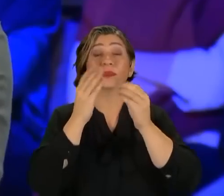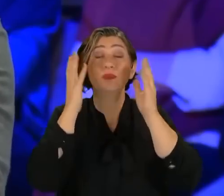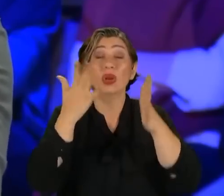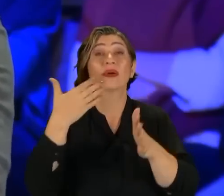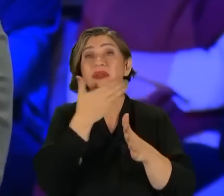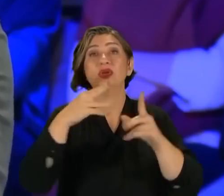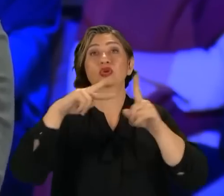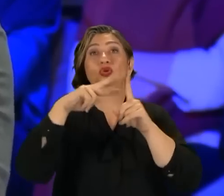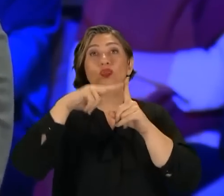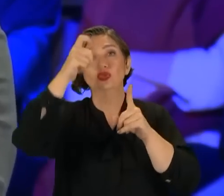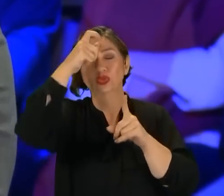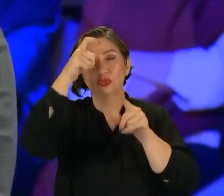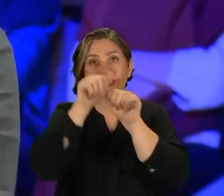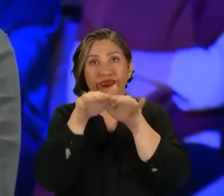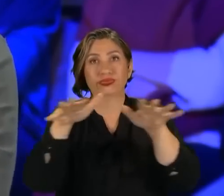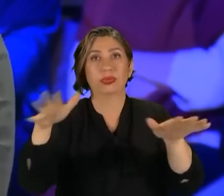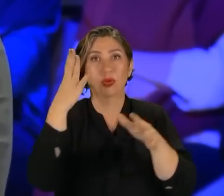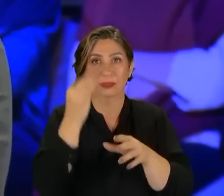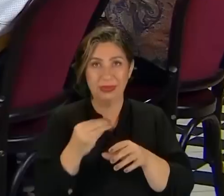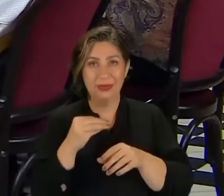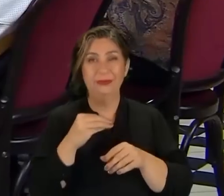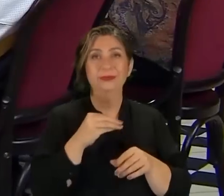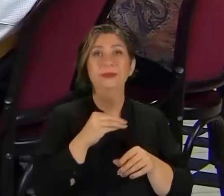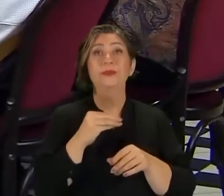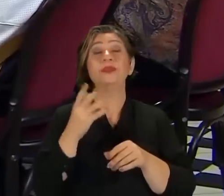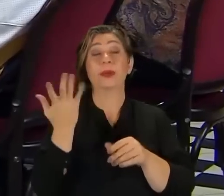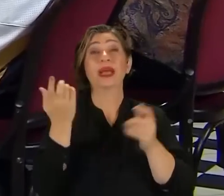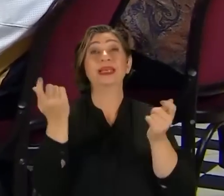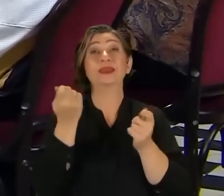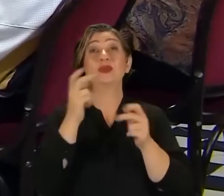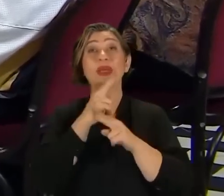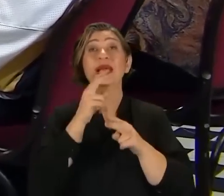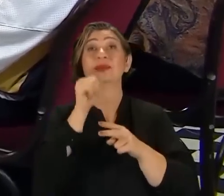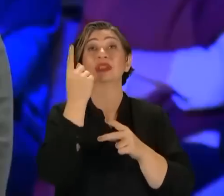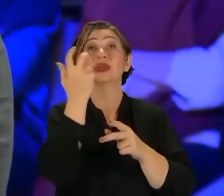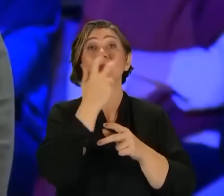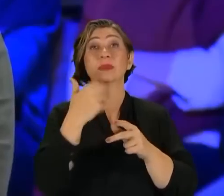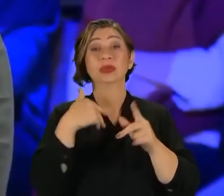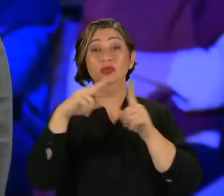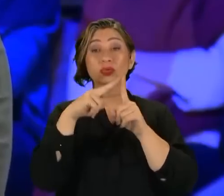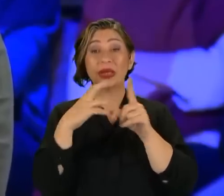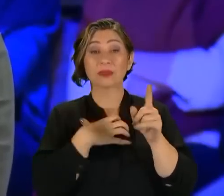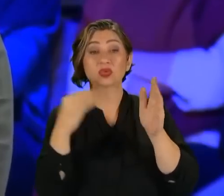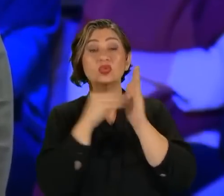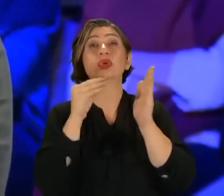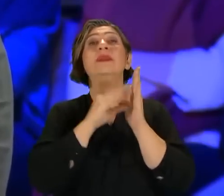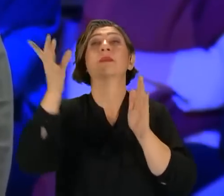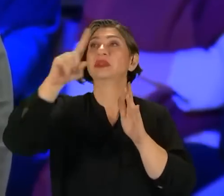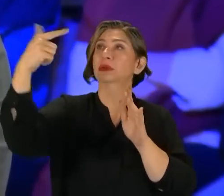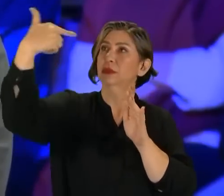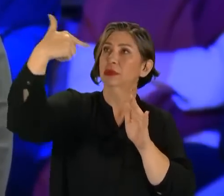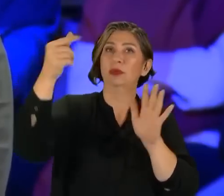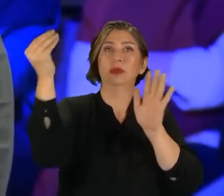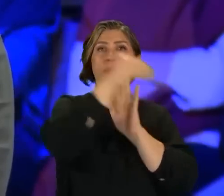YouTube'tu. YouTube'un yeni yeni Türkiye'de popülerleşmesiydi zaten. Ama işin komik tarafı da hiçbir şarkımızı biz kendimiz YouTube'a yüklemedik. Hep başkaları